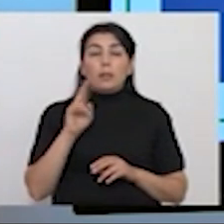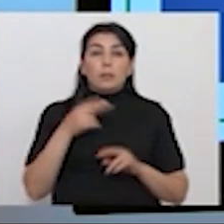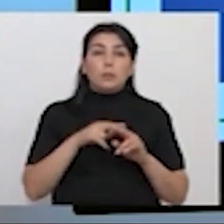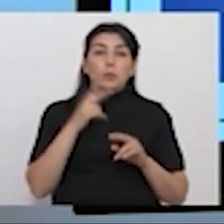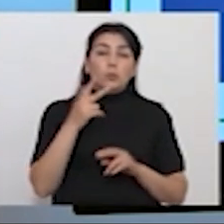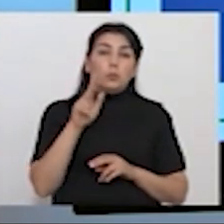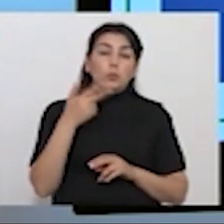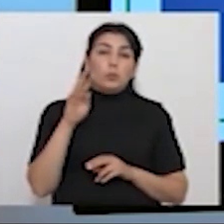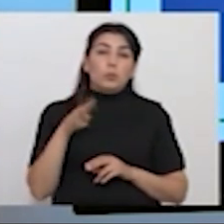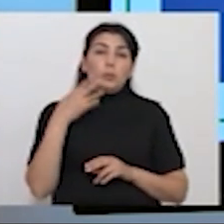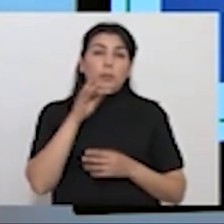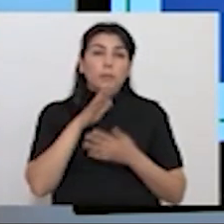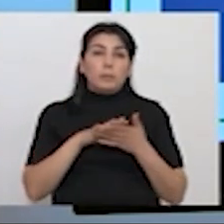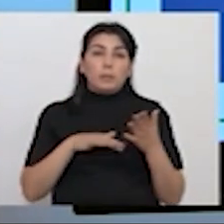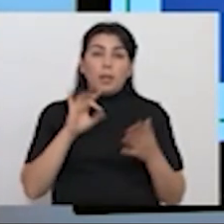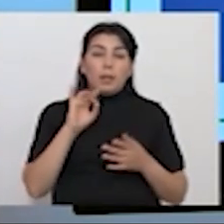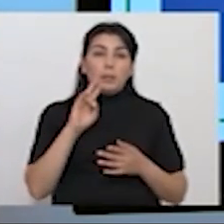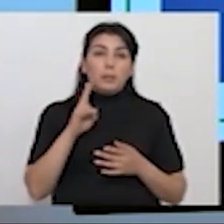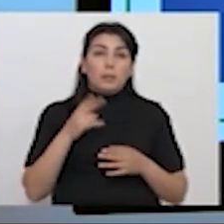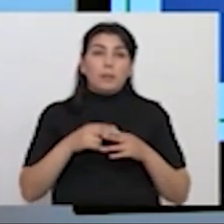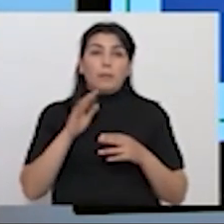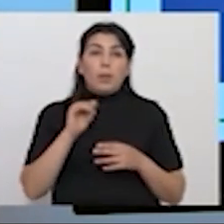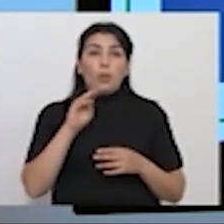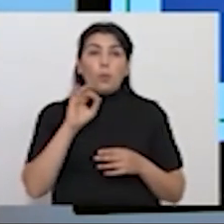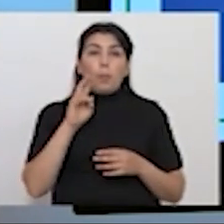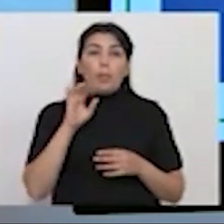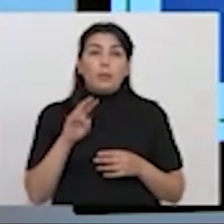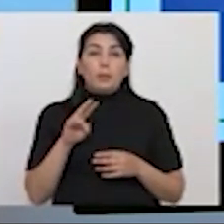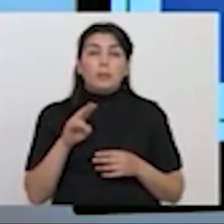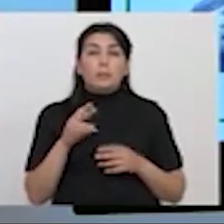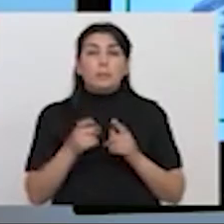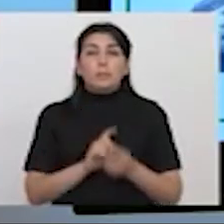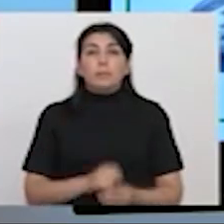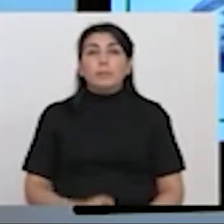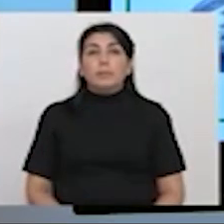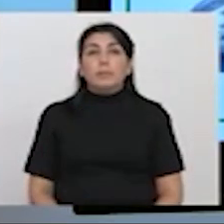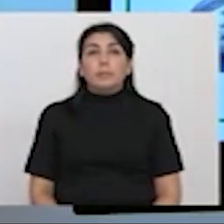3-4 soat davom etadi. RNK va tubulin oqsili sintezlanadi.